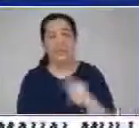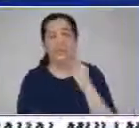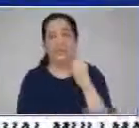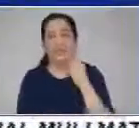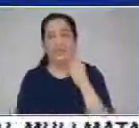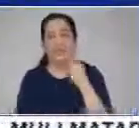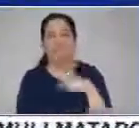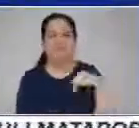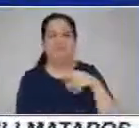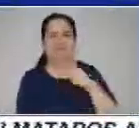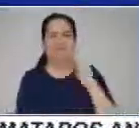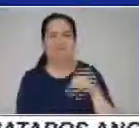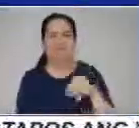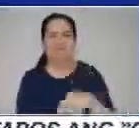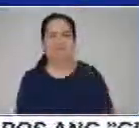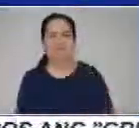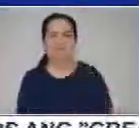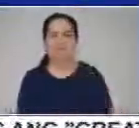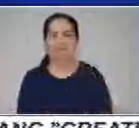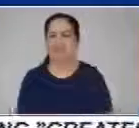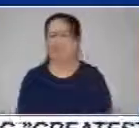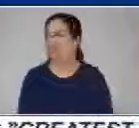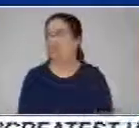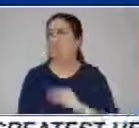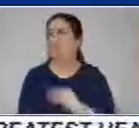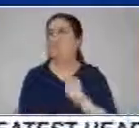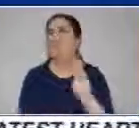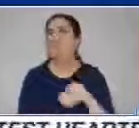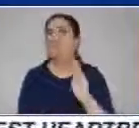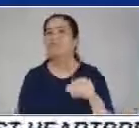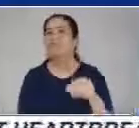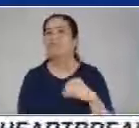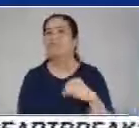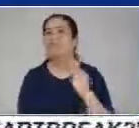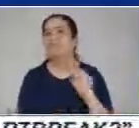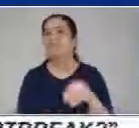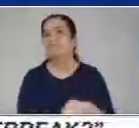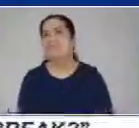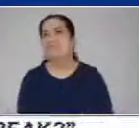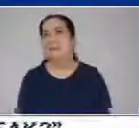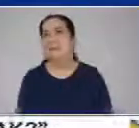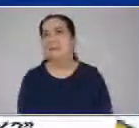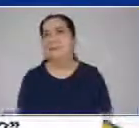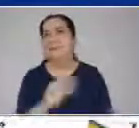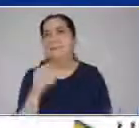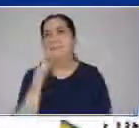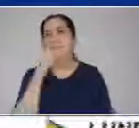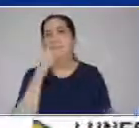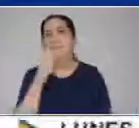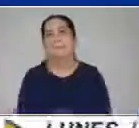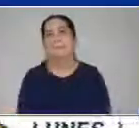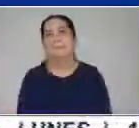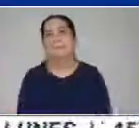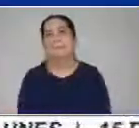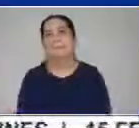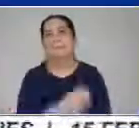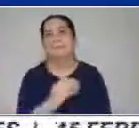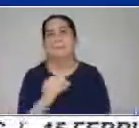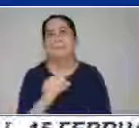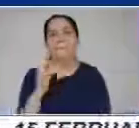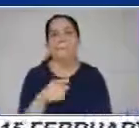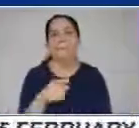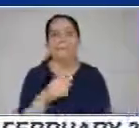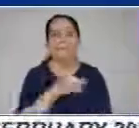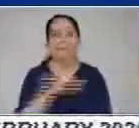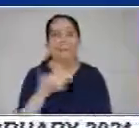Palas, DTI stand firm on cinema reopening. And from Manila Standard, AFP